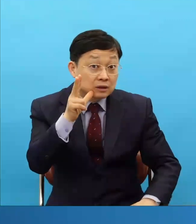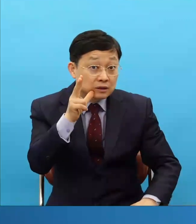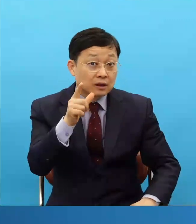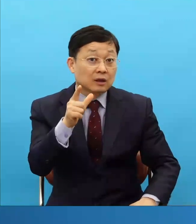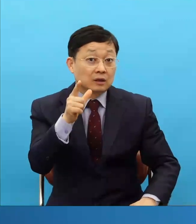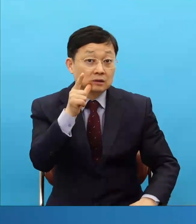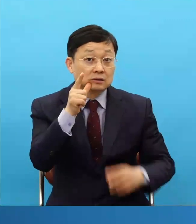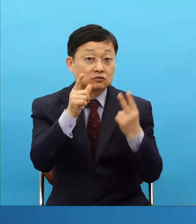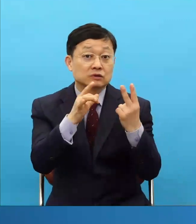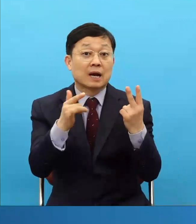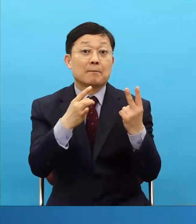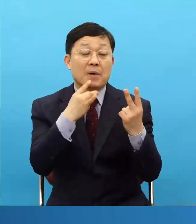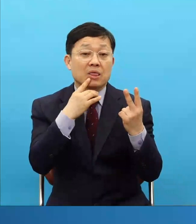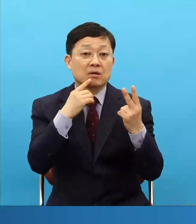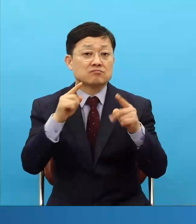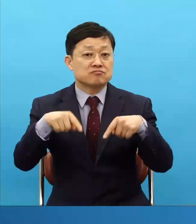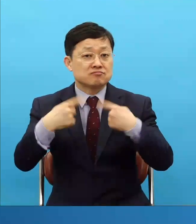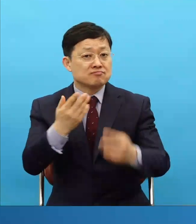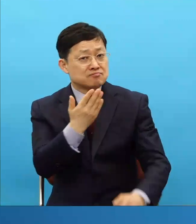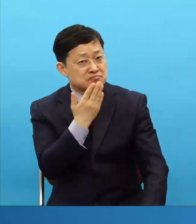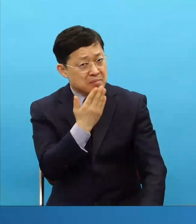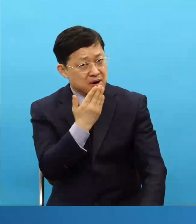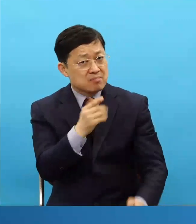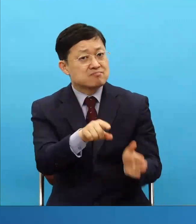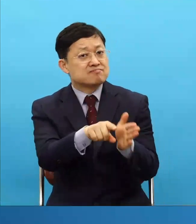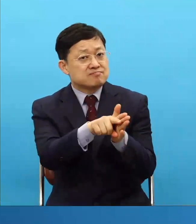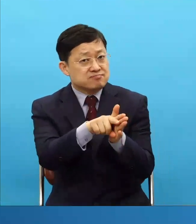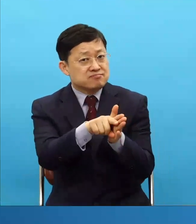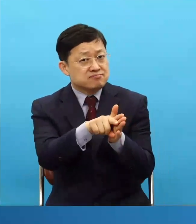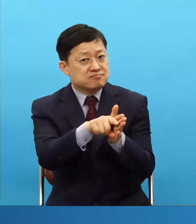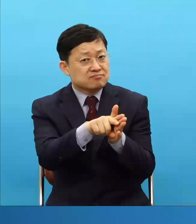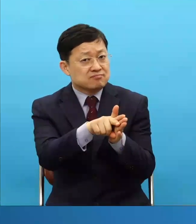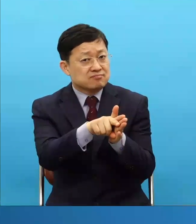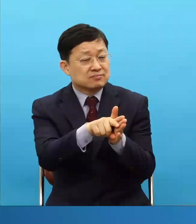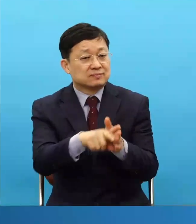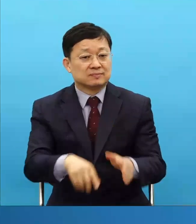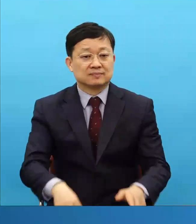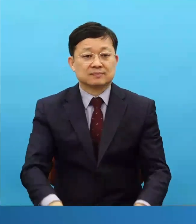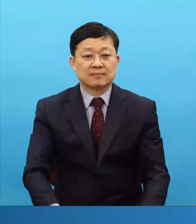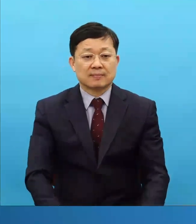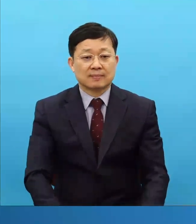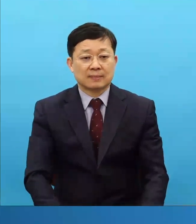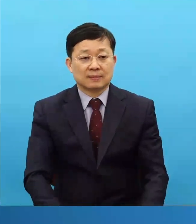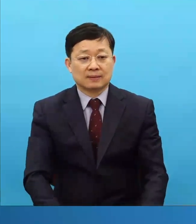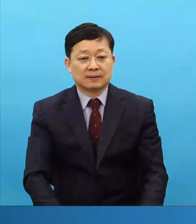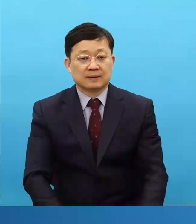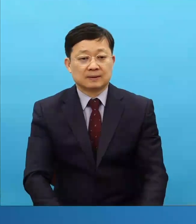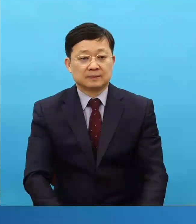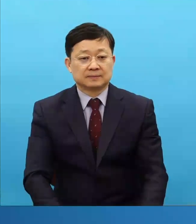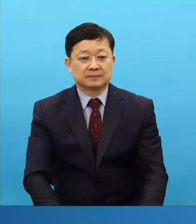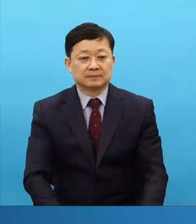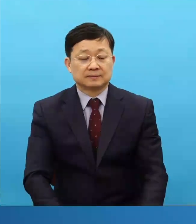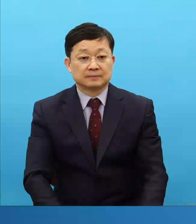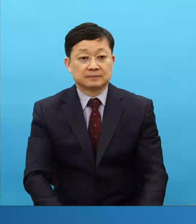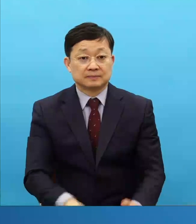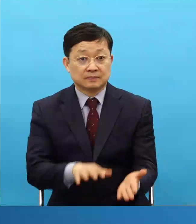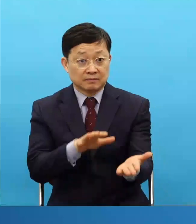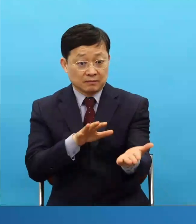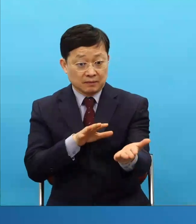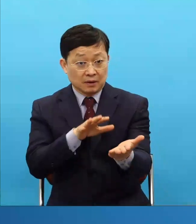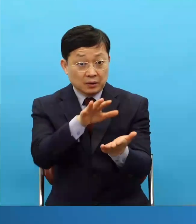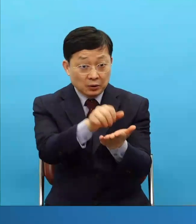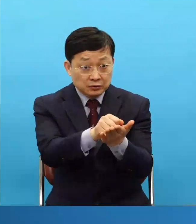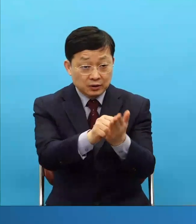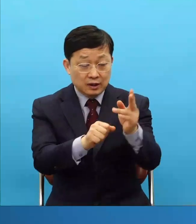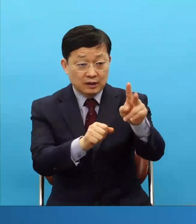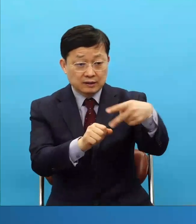하신 거거든요. And God enabled those two to go into Canaan. 결정적인 역할을 누가 했는가 하니까 여호수아